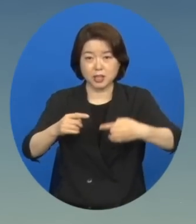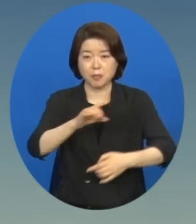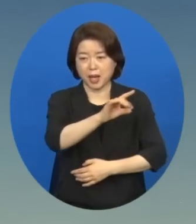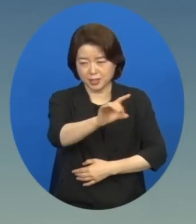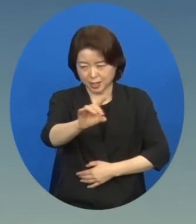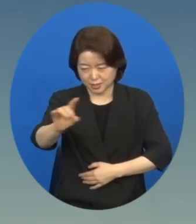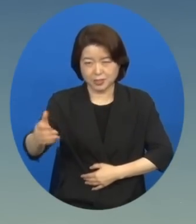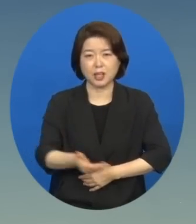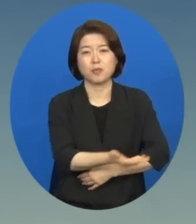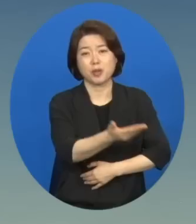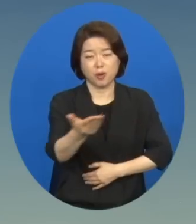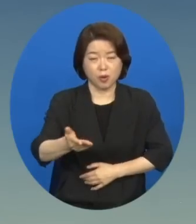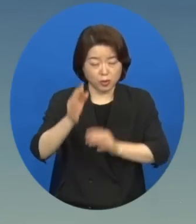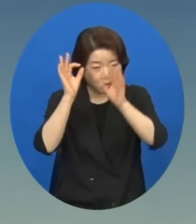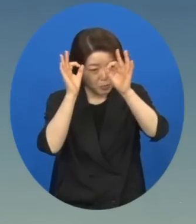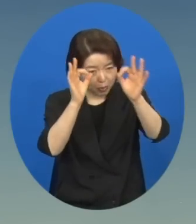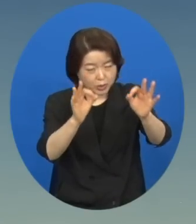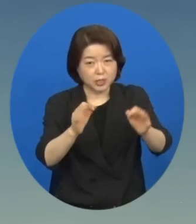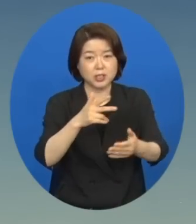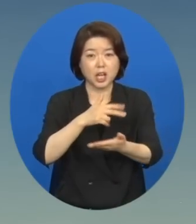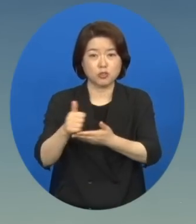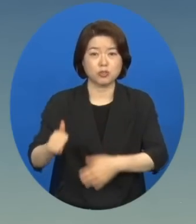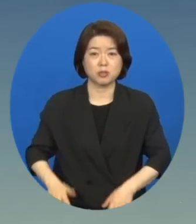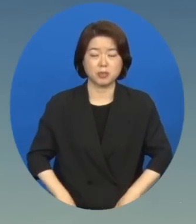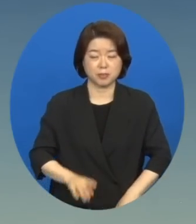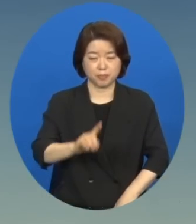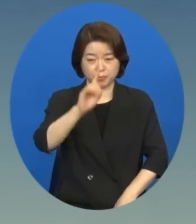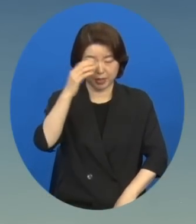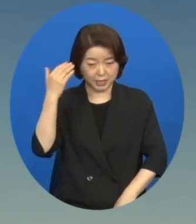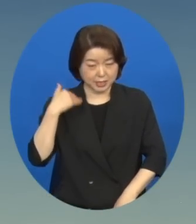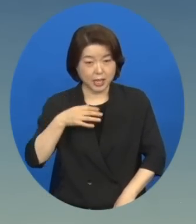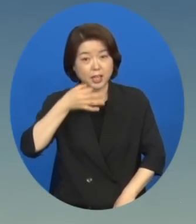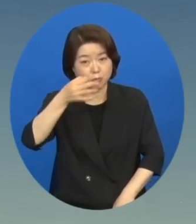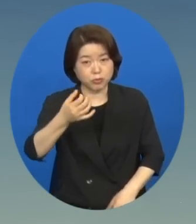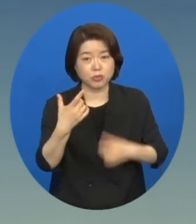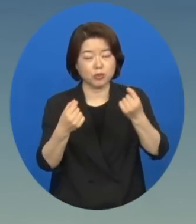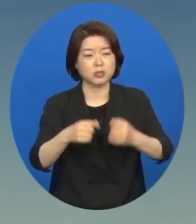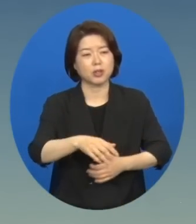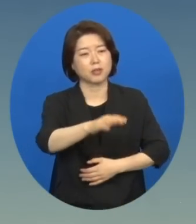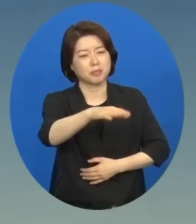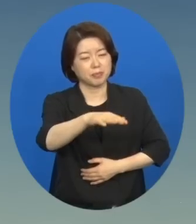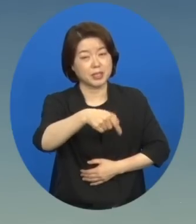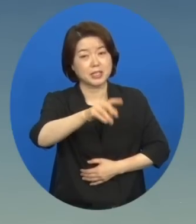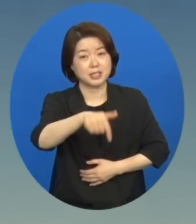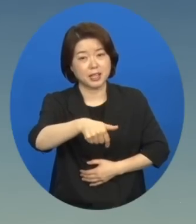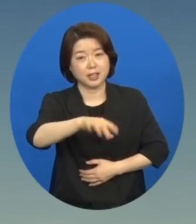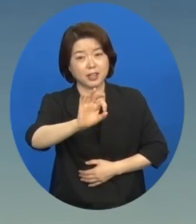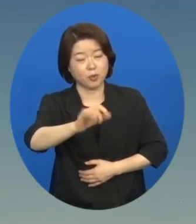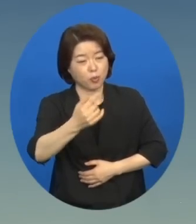사람 한 사람을 보실 때 주님은 삭개오야 이렇게 바라보세요.